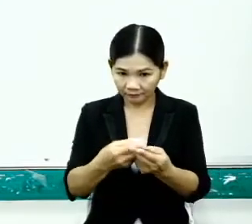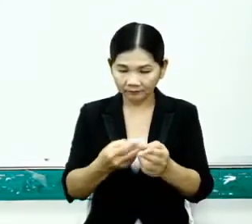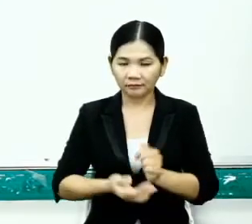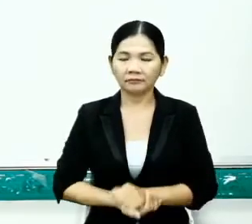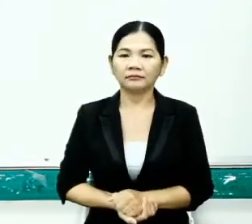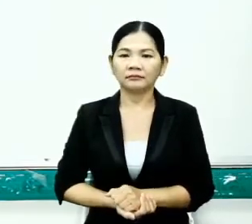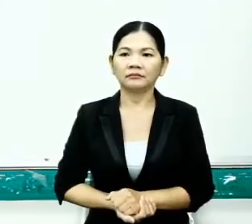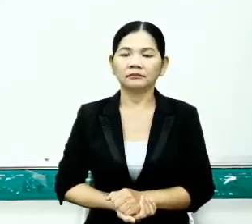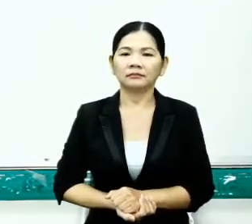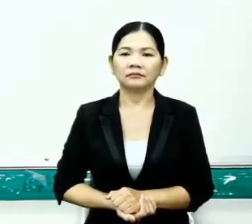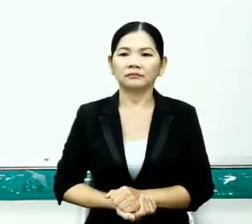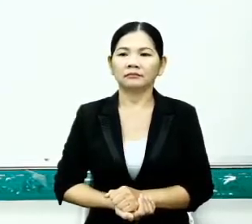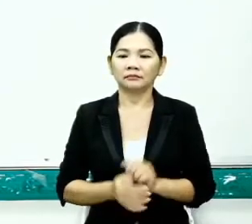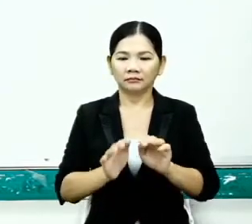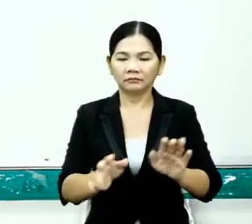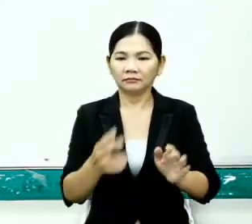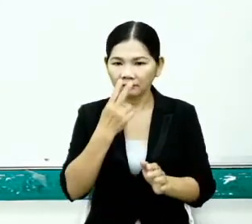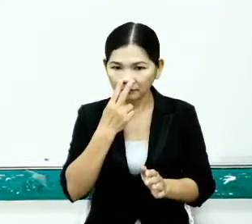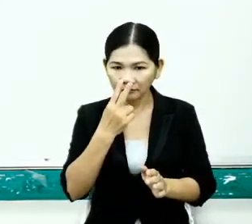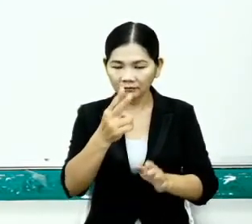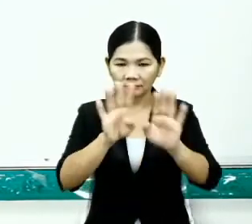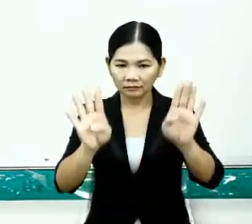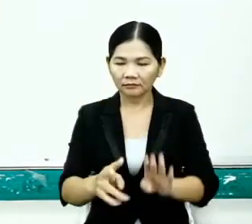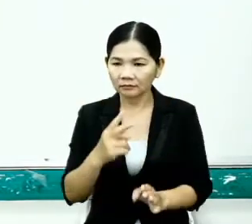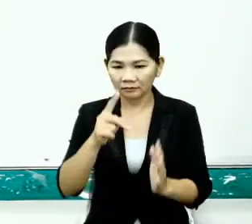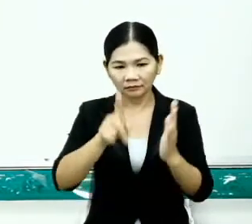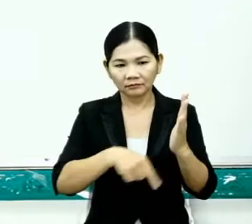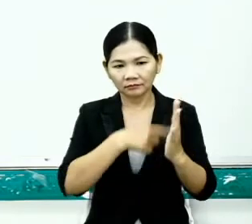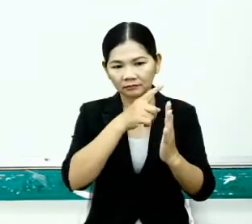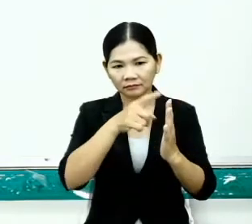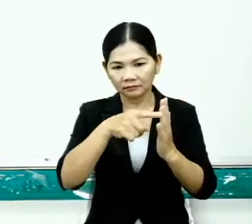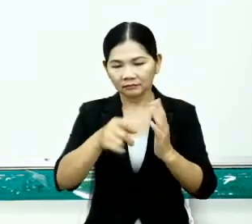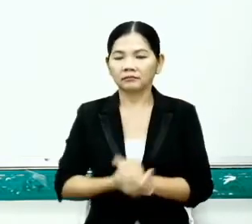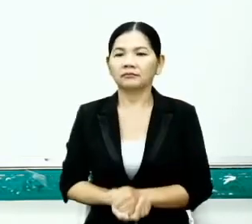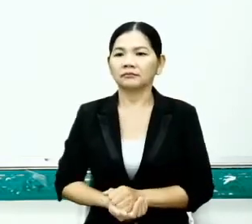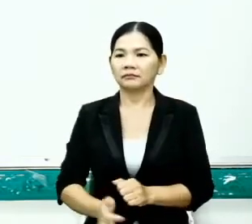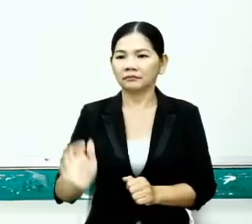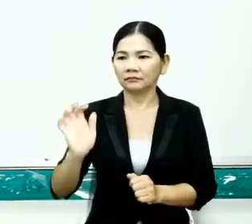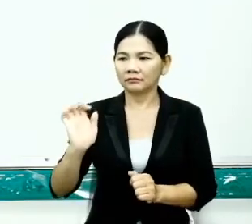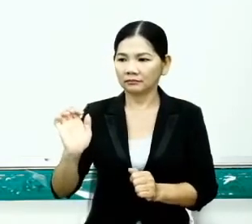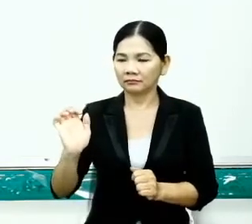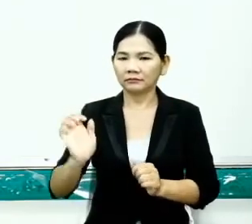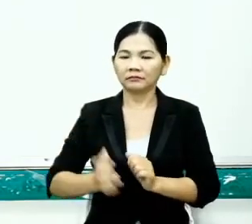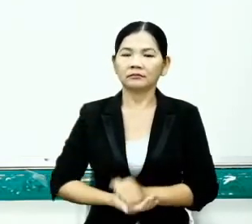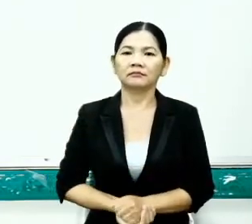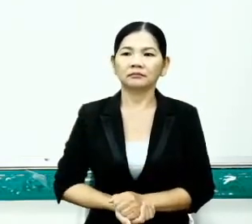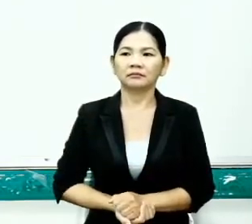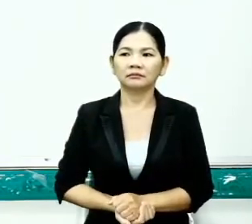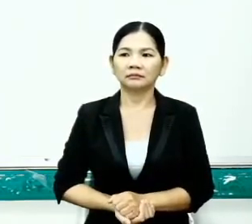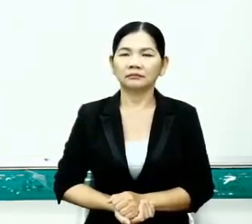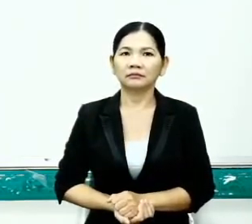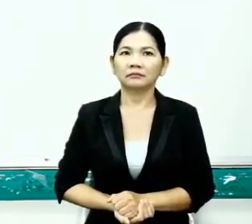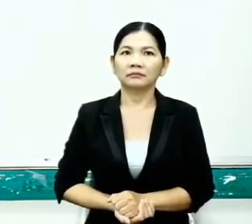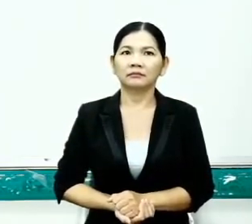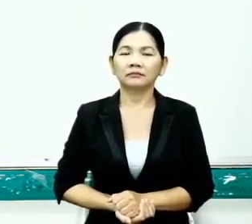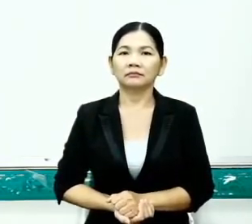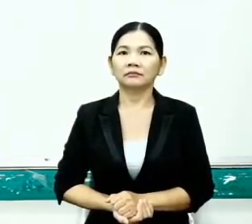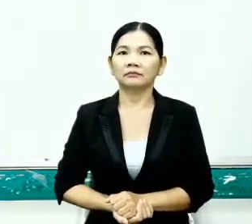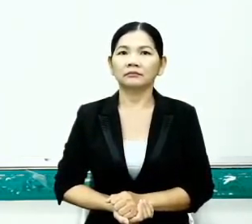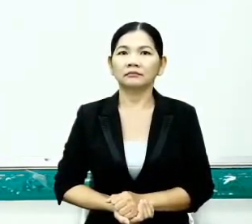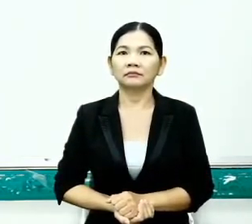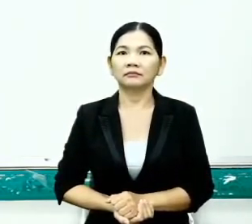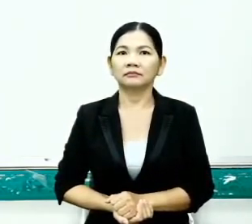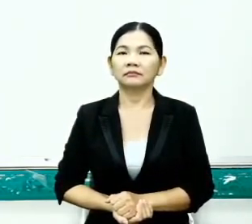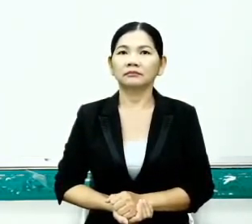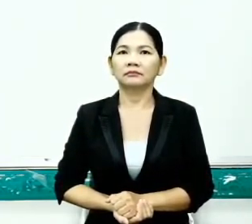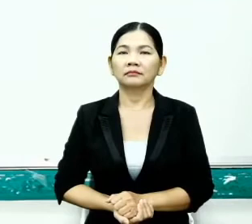គ្រូកូនកូនបានមកដាក់ខៀនហើយចាំរាប់ចលនានៃអក្សរចចា